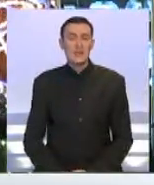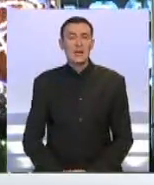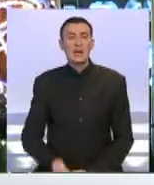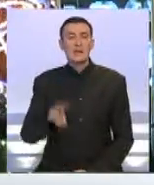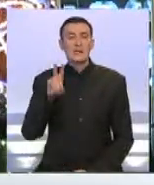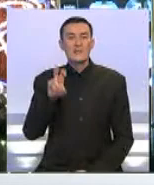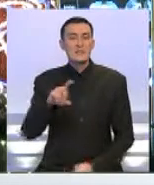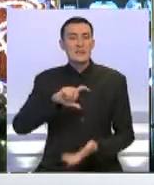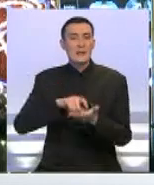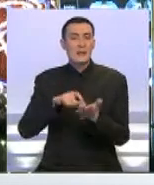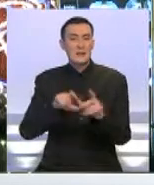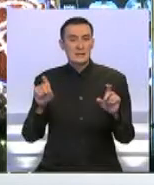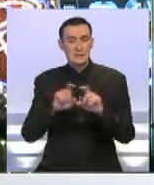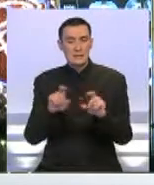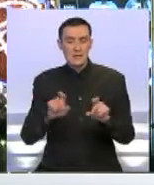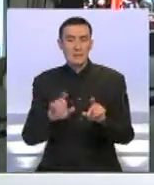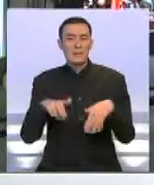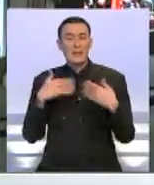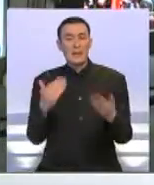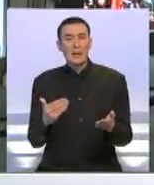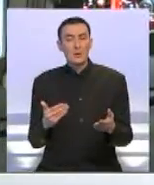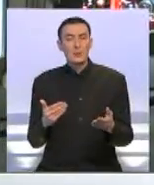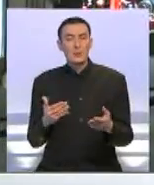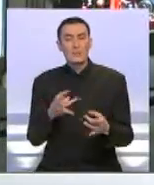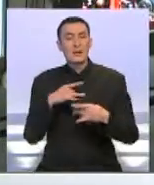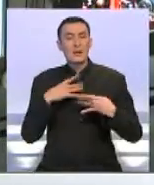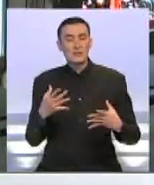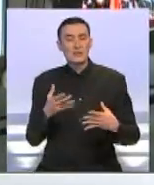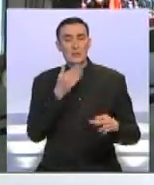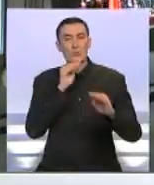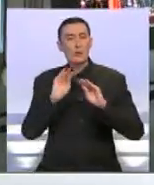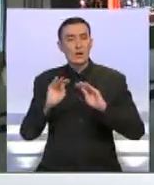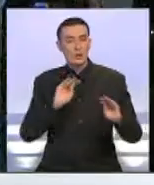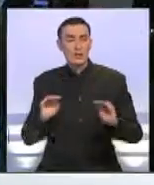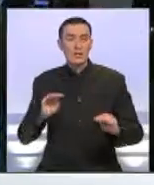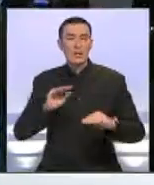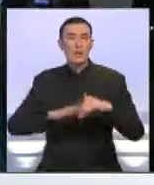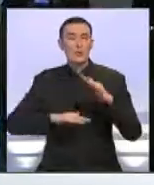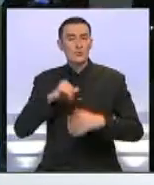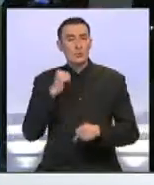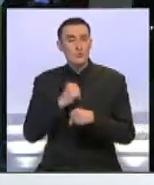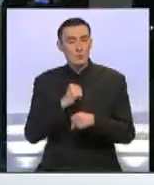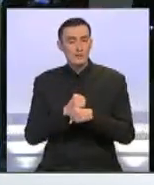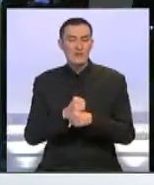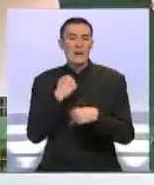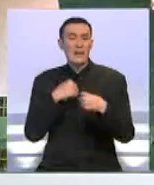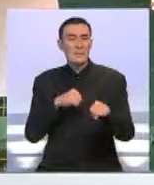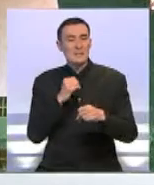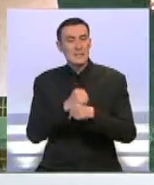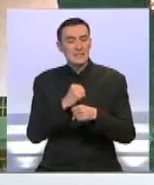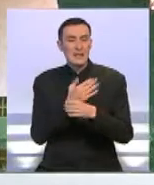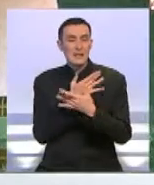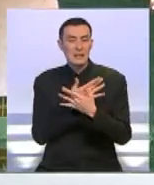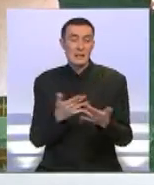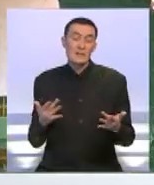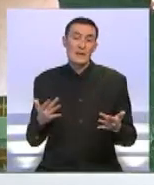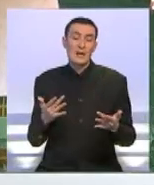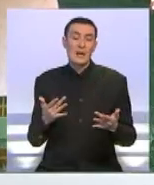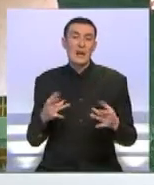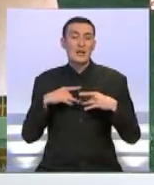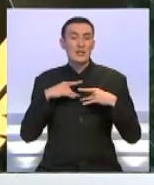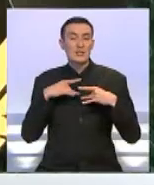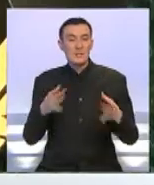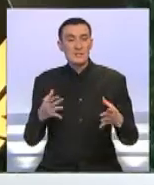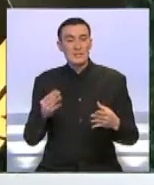200 павильонов шале предлагают праздничные украшения, елочные игрушки ручной работы, ремесленные изделия из Эльзаса,